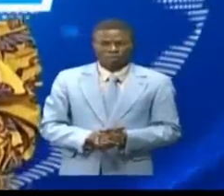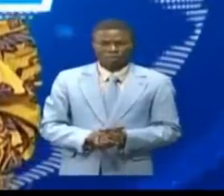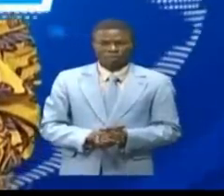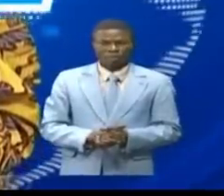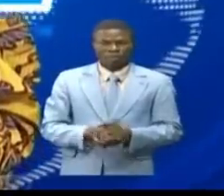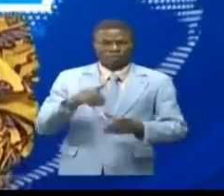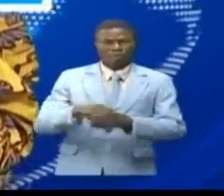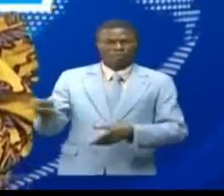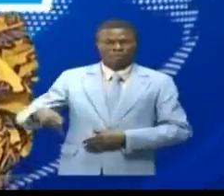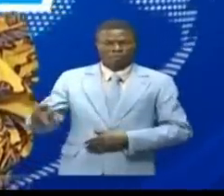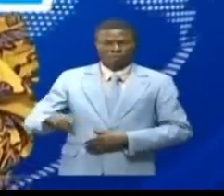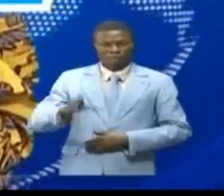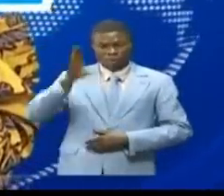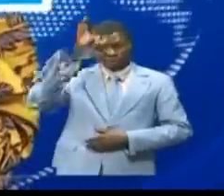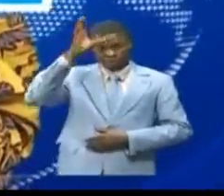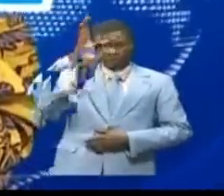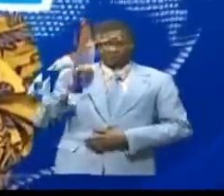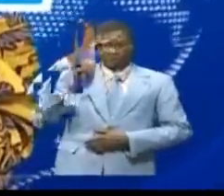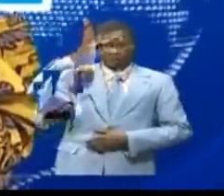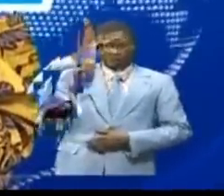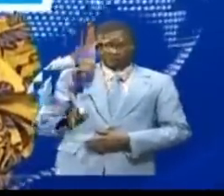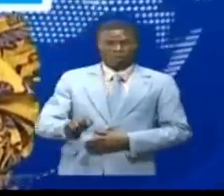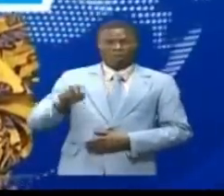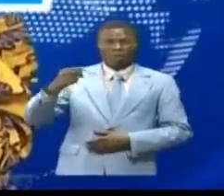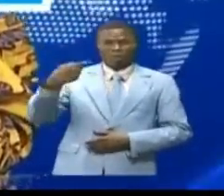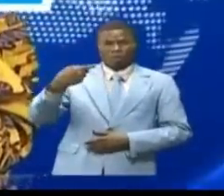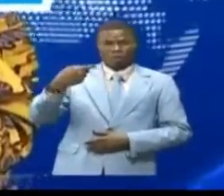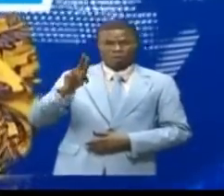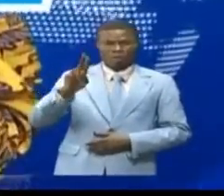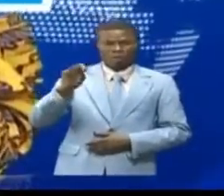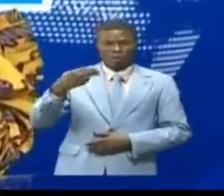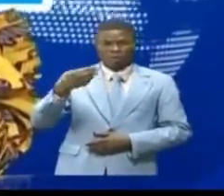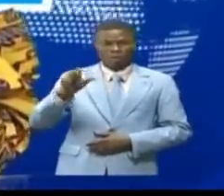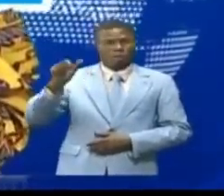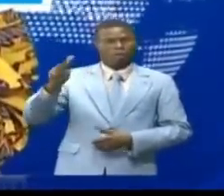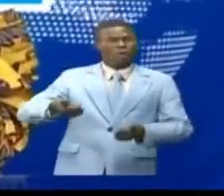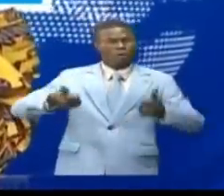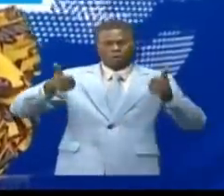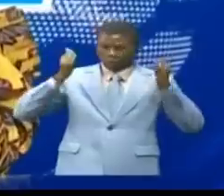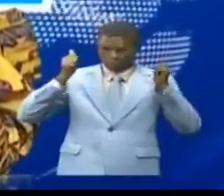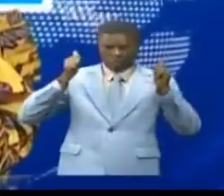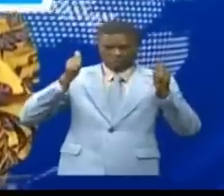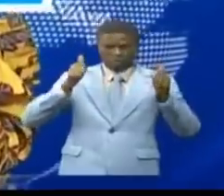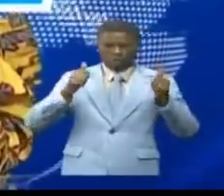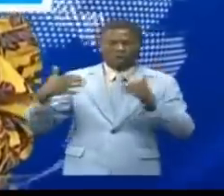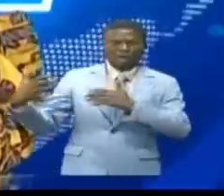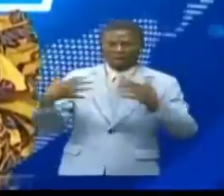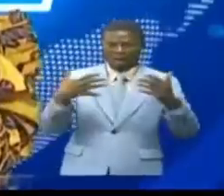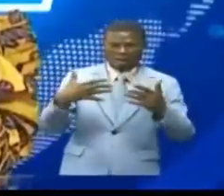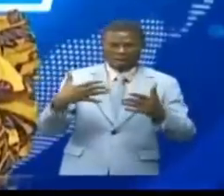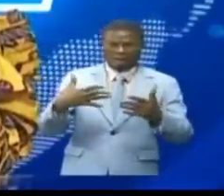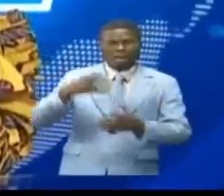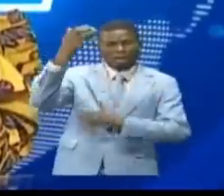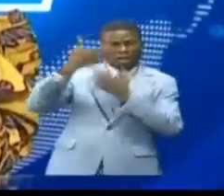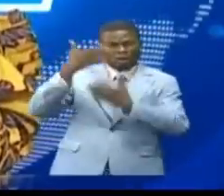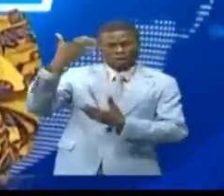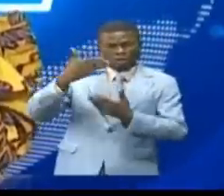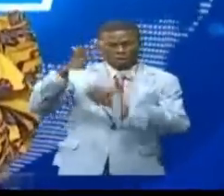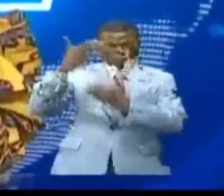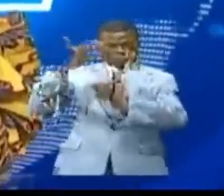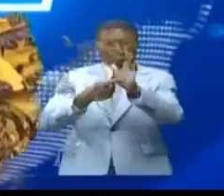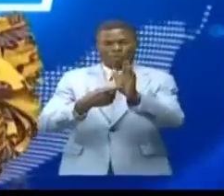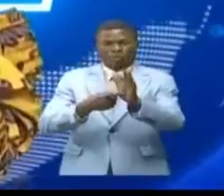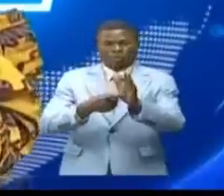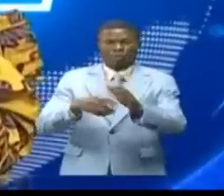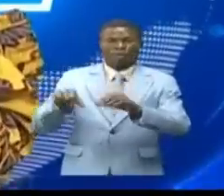Dans la province de Kwilu, où la population non à la guerre d'agression rwandaise, elle a exprimé au cours